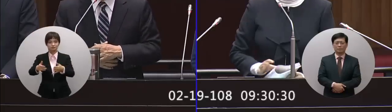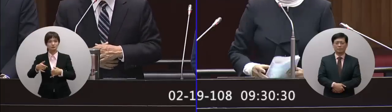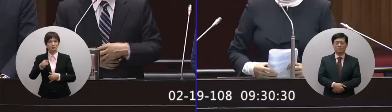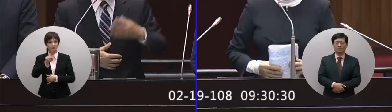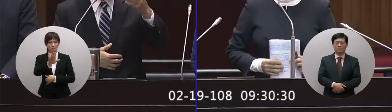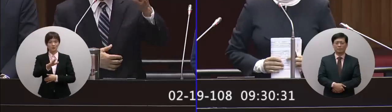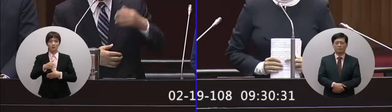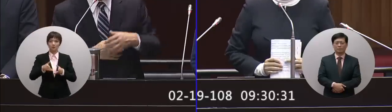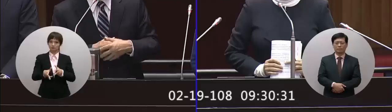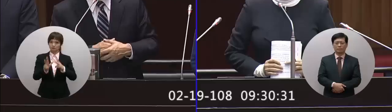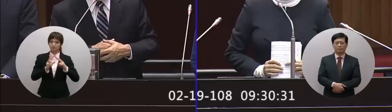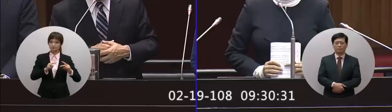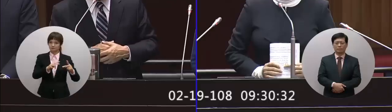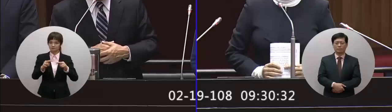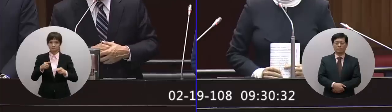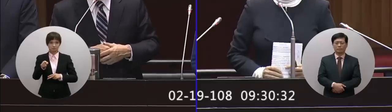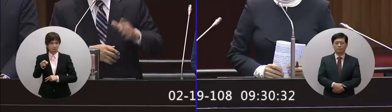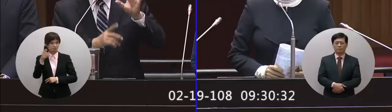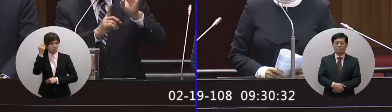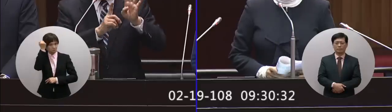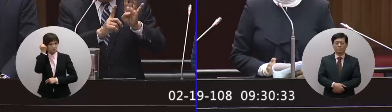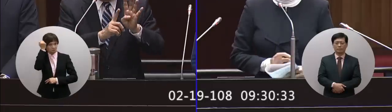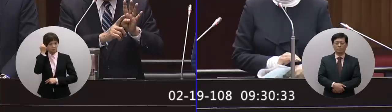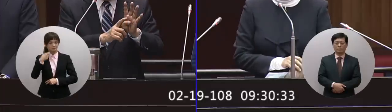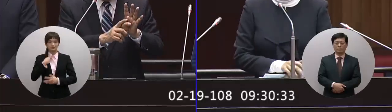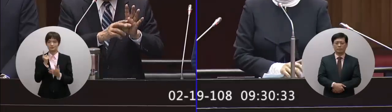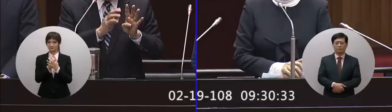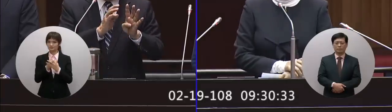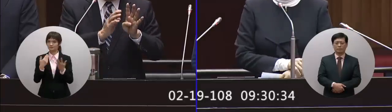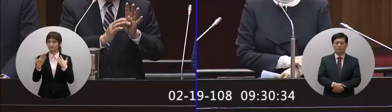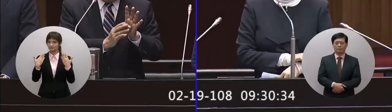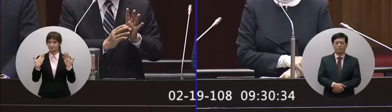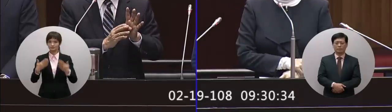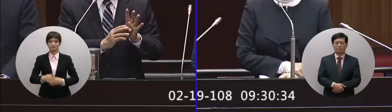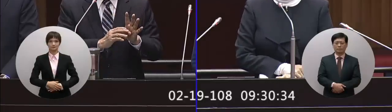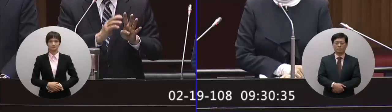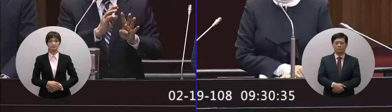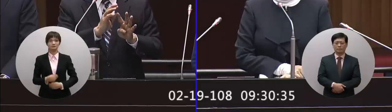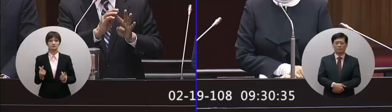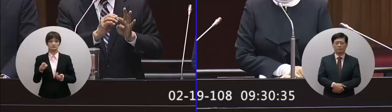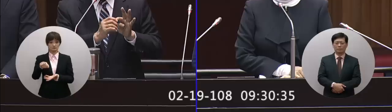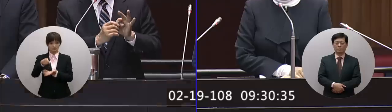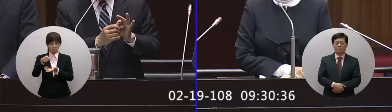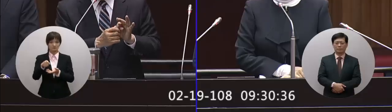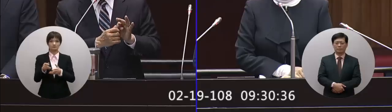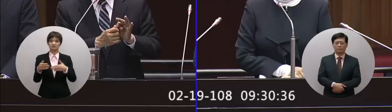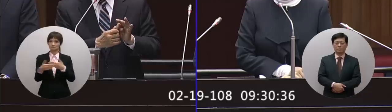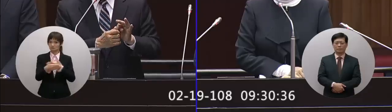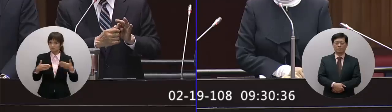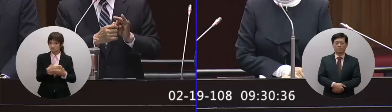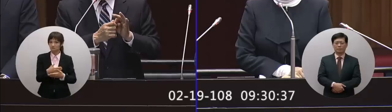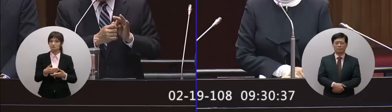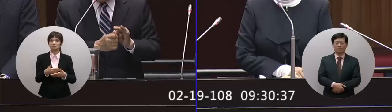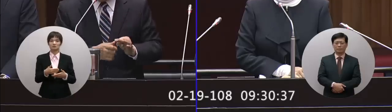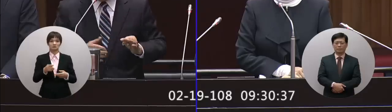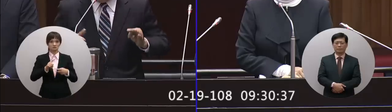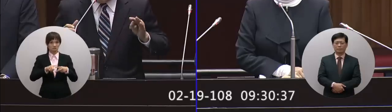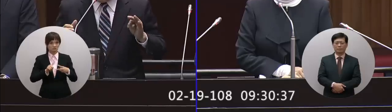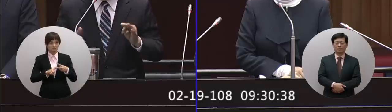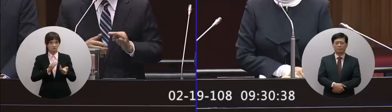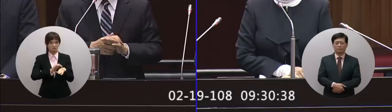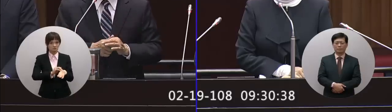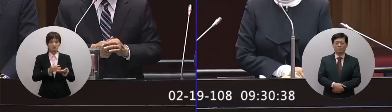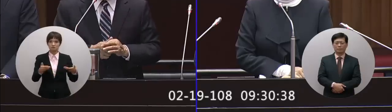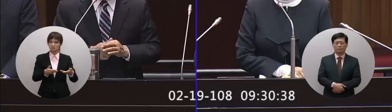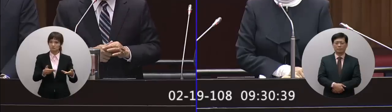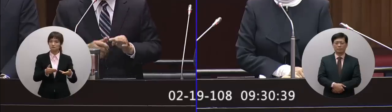苦。所以刚才委员所提出来，包括交通建设，包括医疗资源，怎